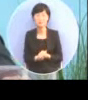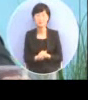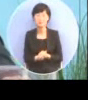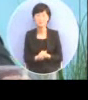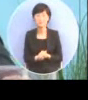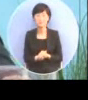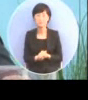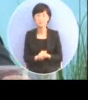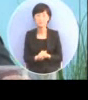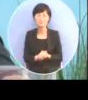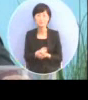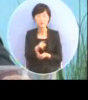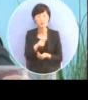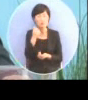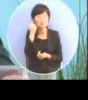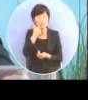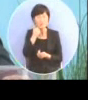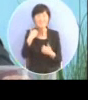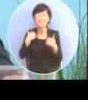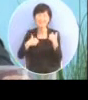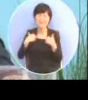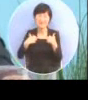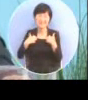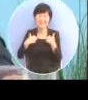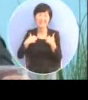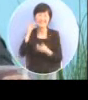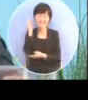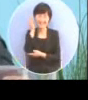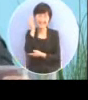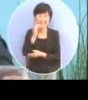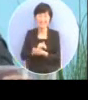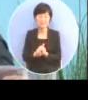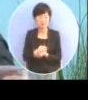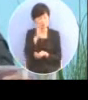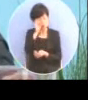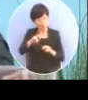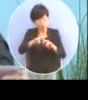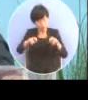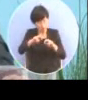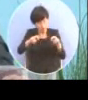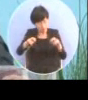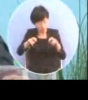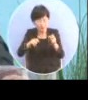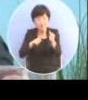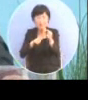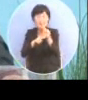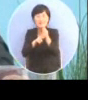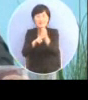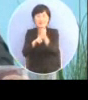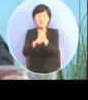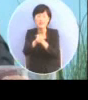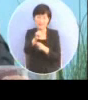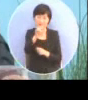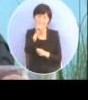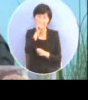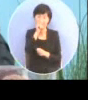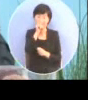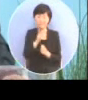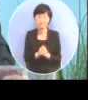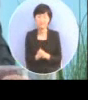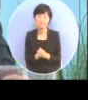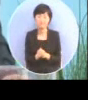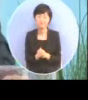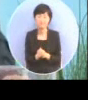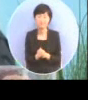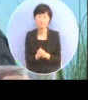자, 누가 만드는 얘기지만 뭔가를 의미 있는 얘기. Đây là một câu chuyện do ai đó đã nói lên nhưng mà rất có ý nghĩa phải